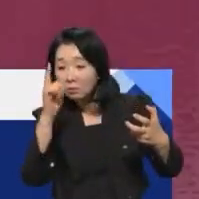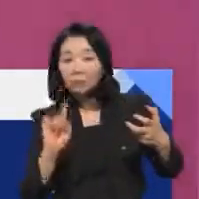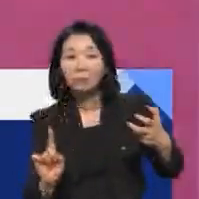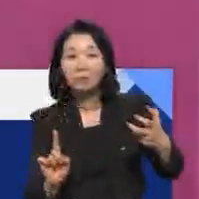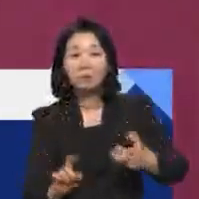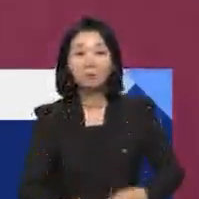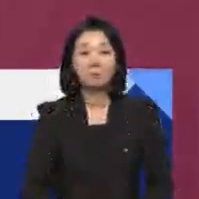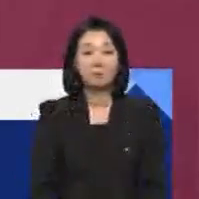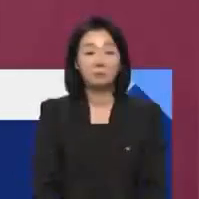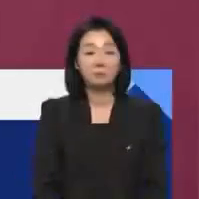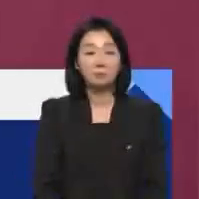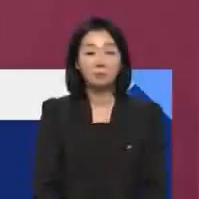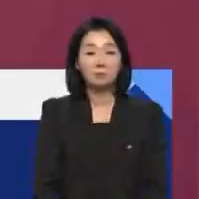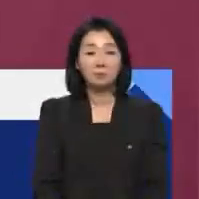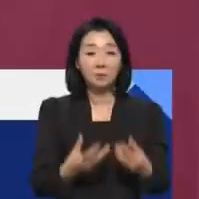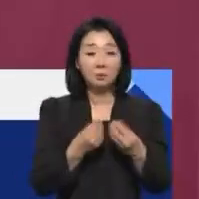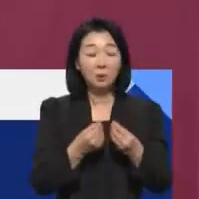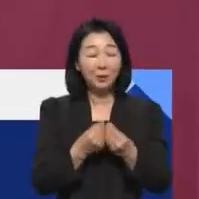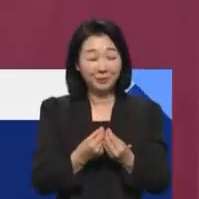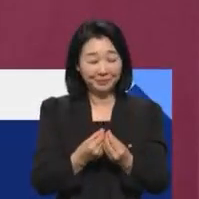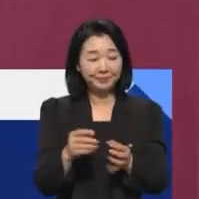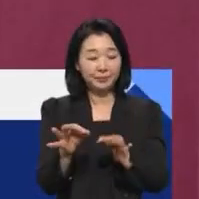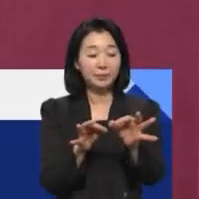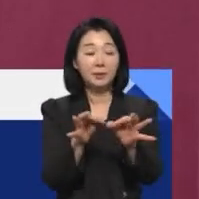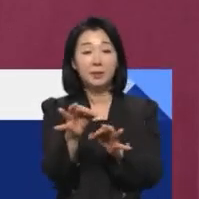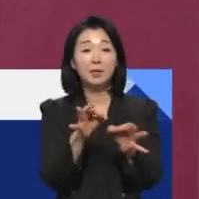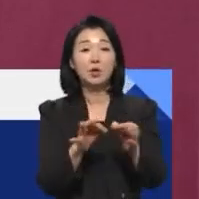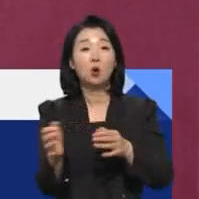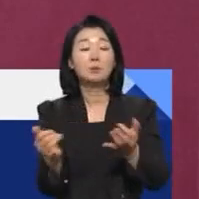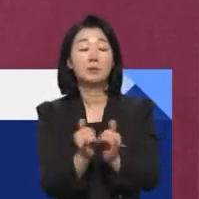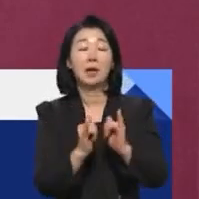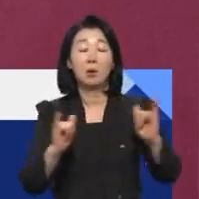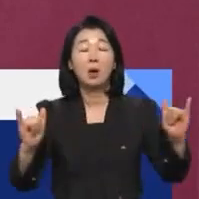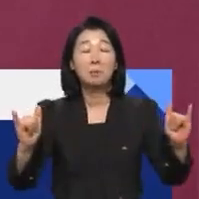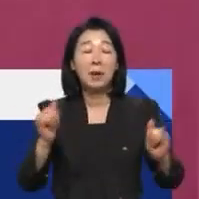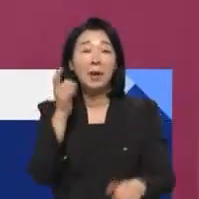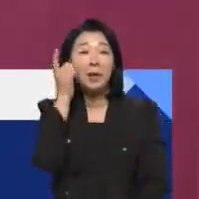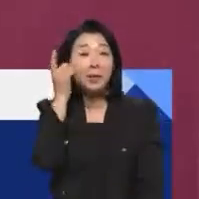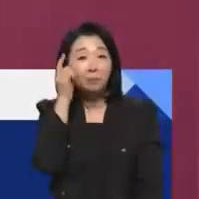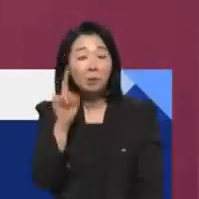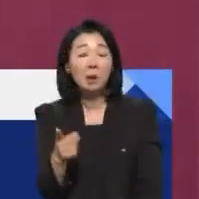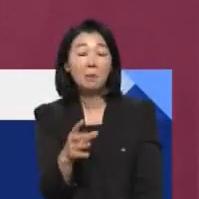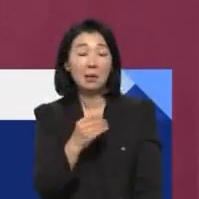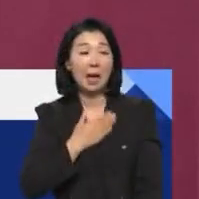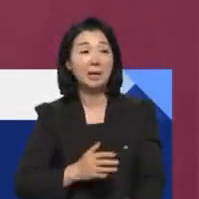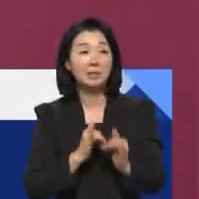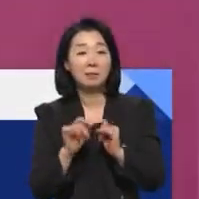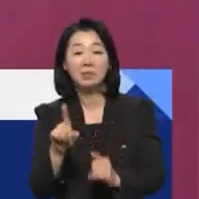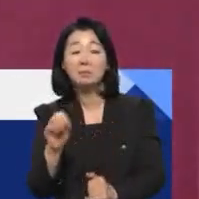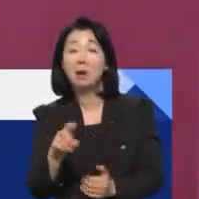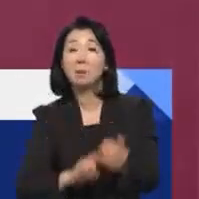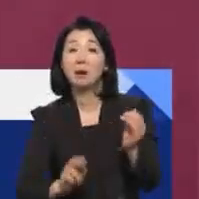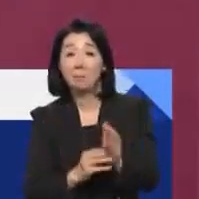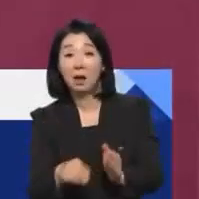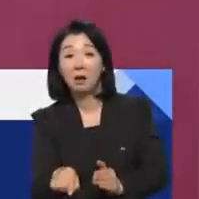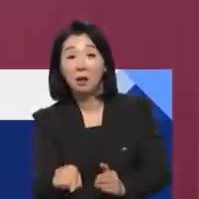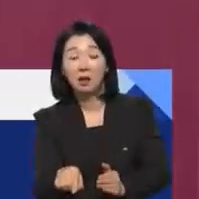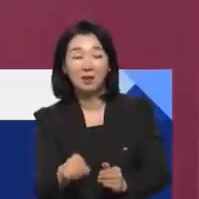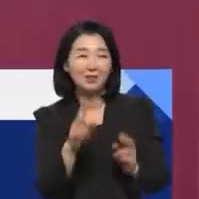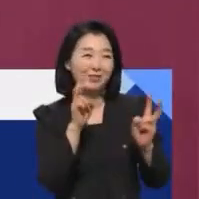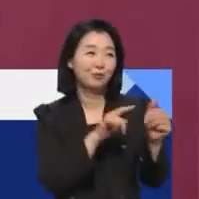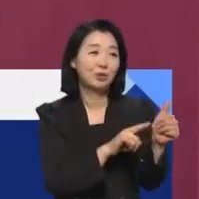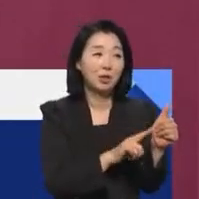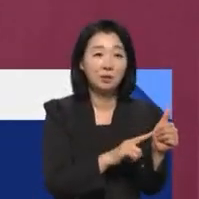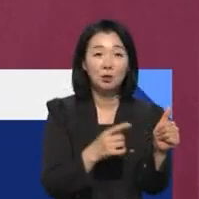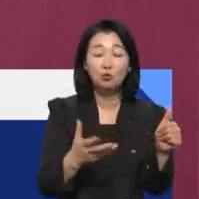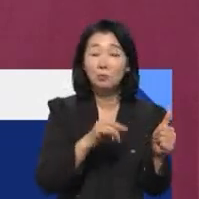것입니까? 비유하자면 영업사원이 100만 원짜리 휴대폰을 주인 몰래 아는 사람에게 미리 짜고 10만 원에 판 겁니다. 여기서 주인은